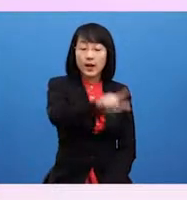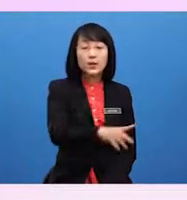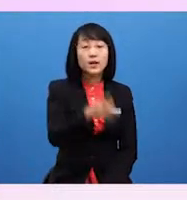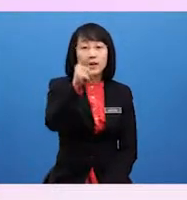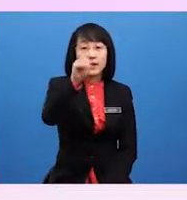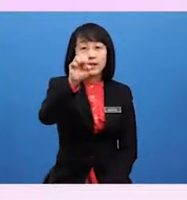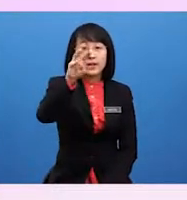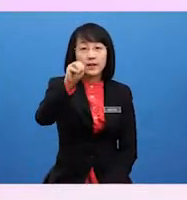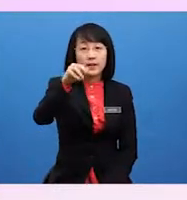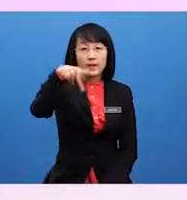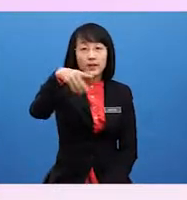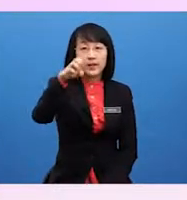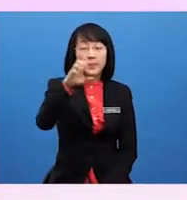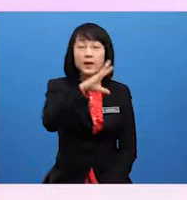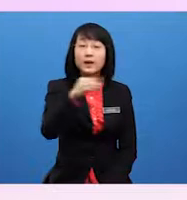dan susu.